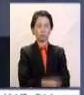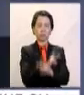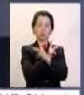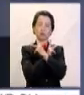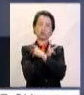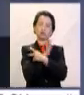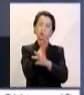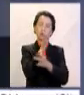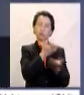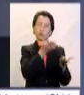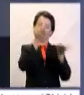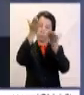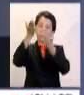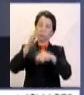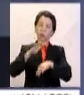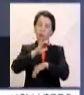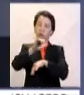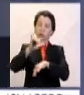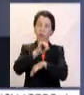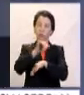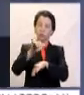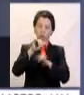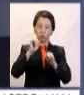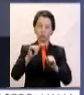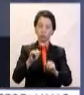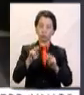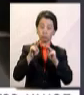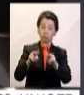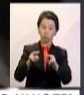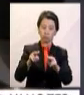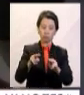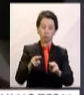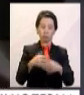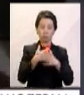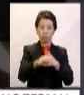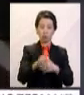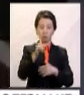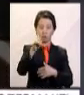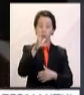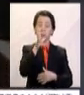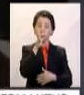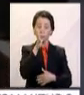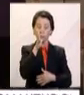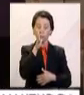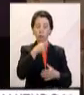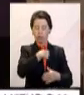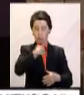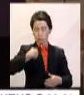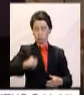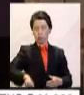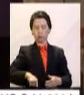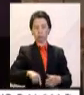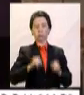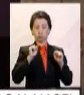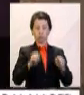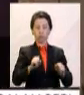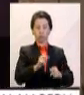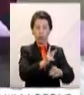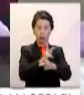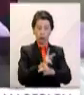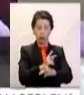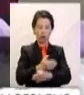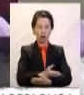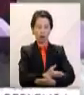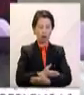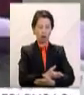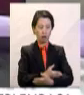Kasih ibu membawa ke syurga ini dapat disimpulkan selepas seorang ibu di China yang sanggup menjaga